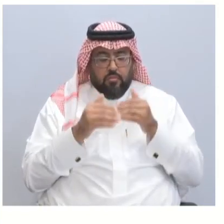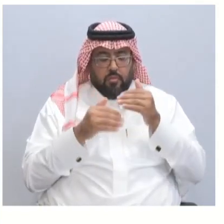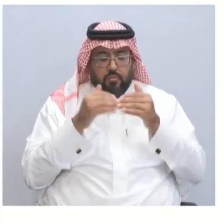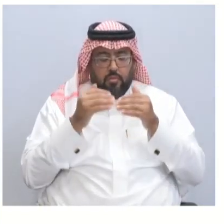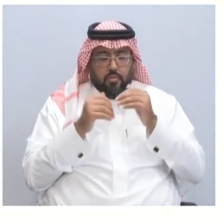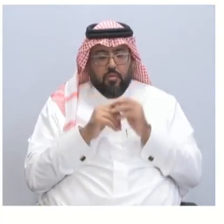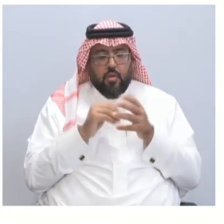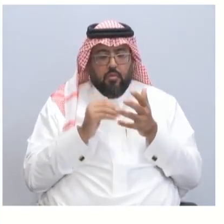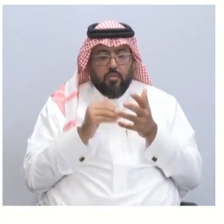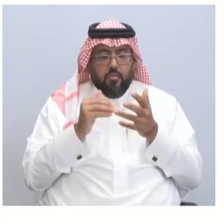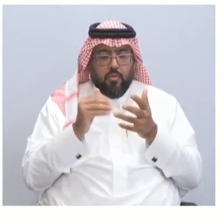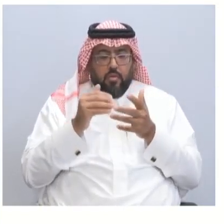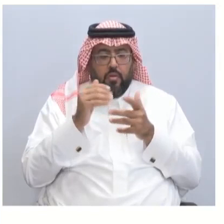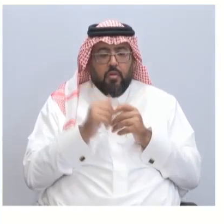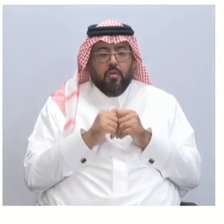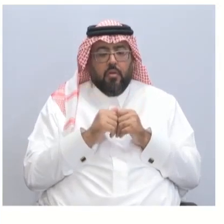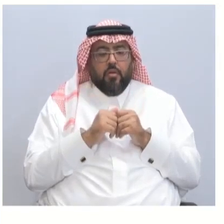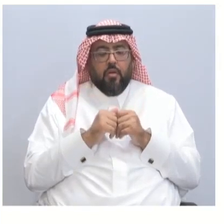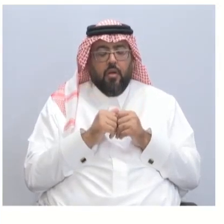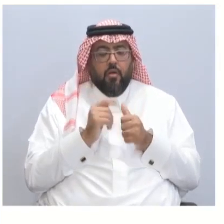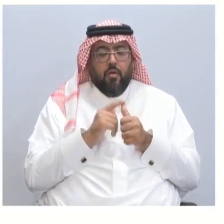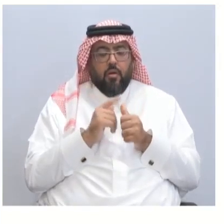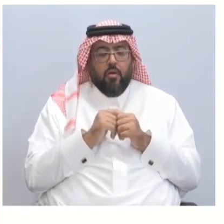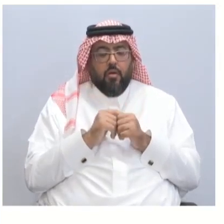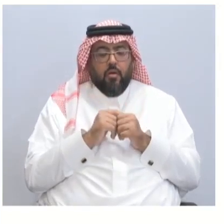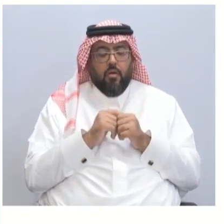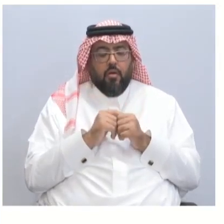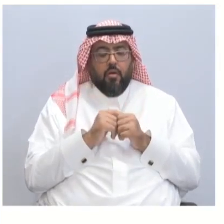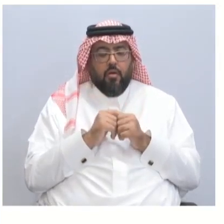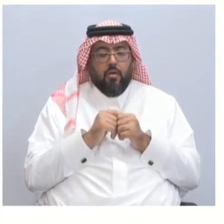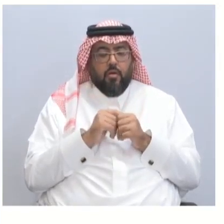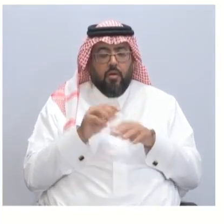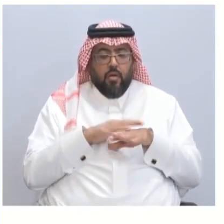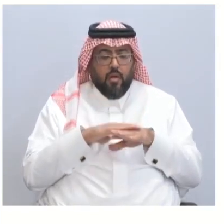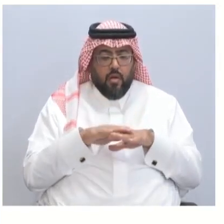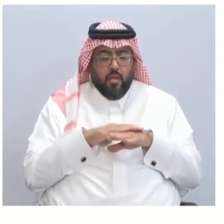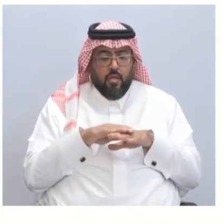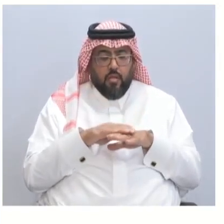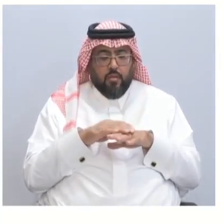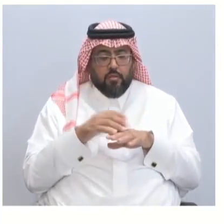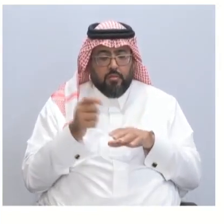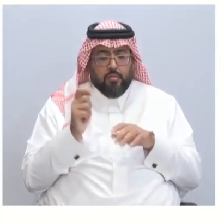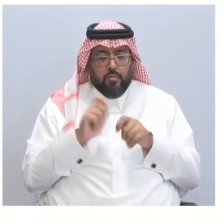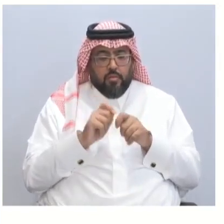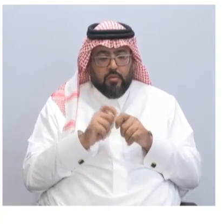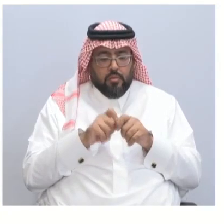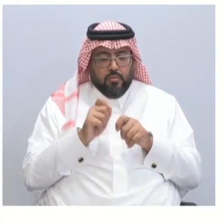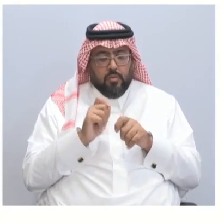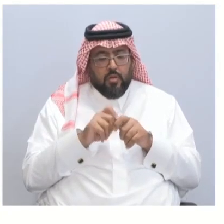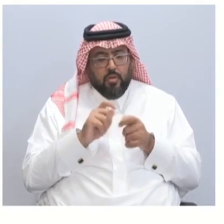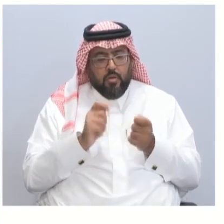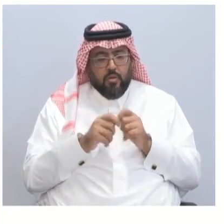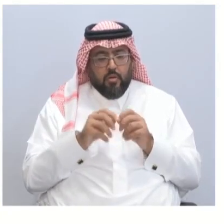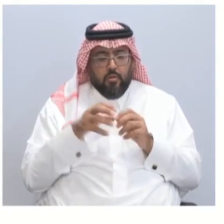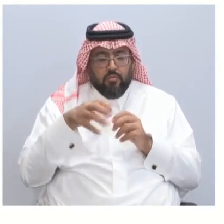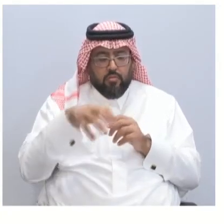خطوات من هذه الخطوات واحد استصلاح الاراضي البور